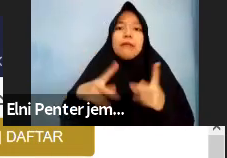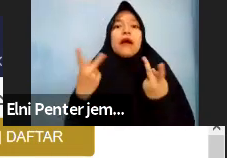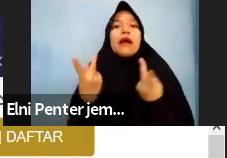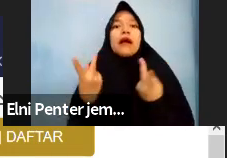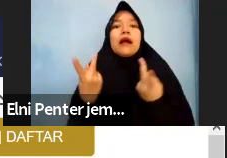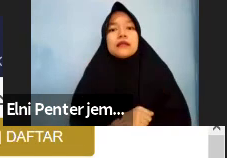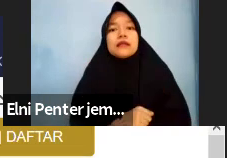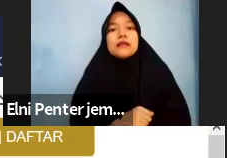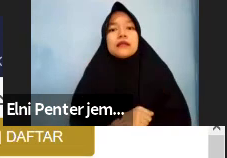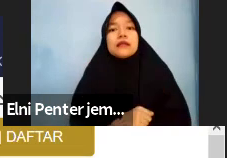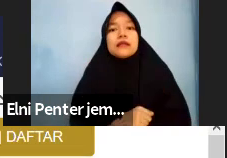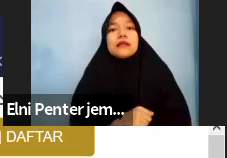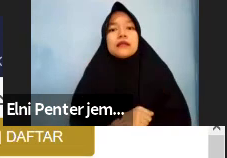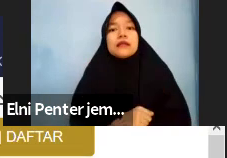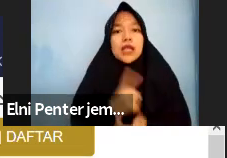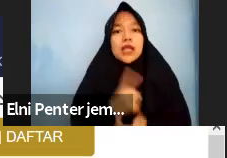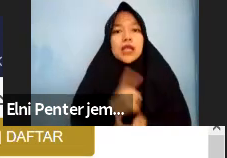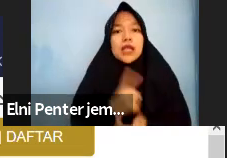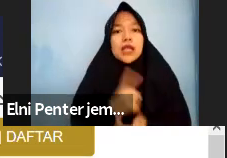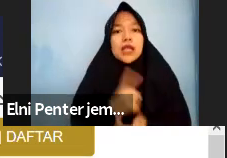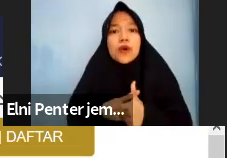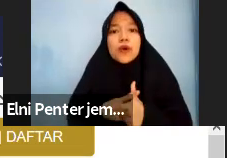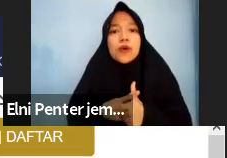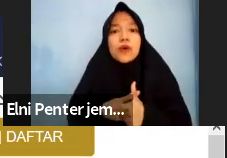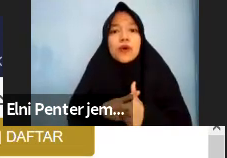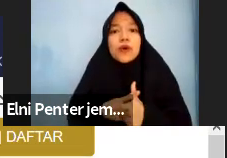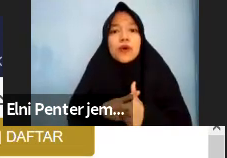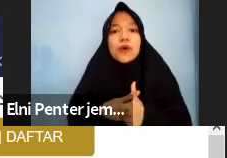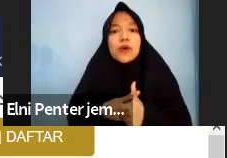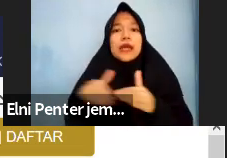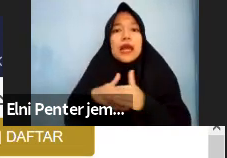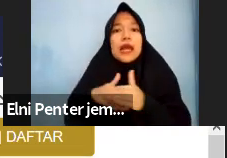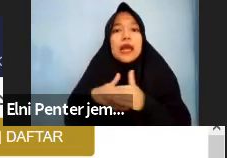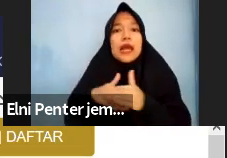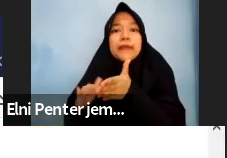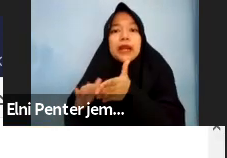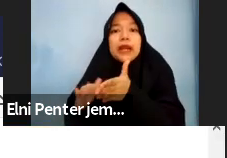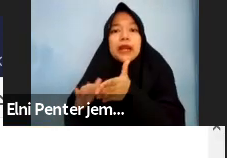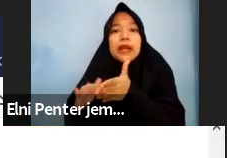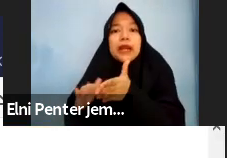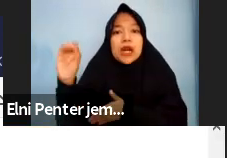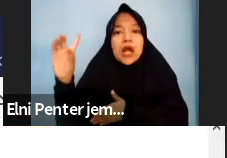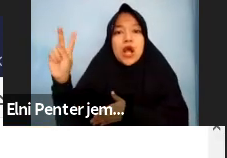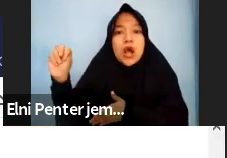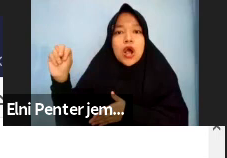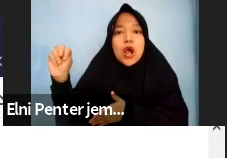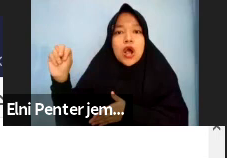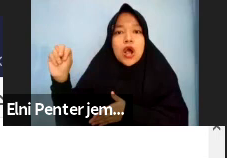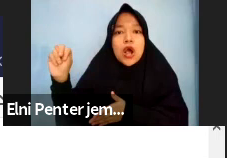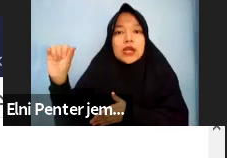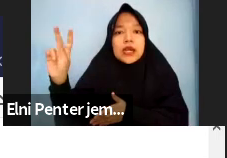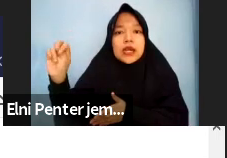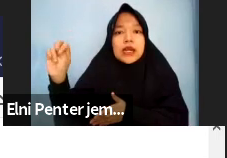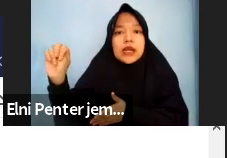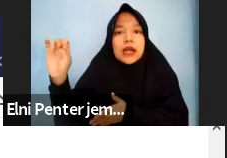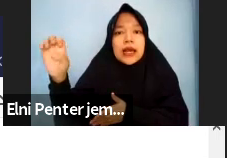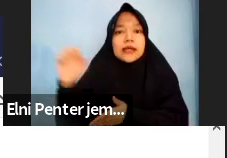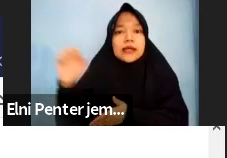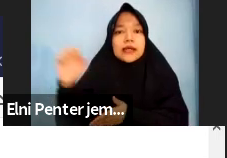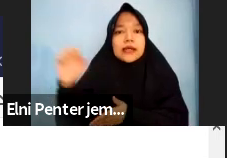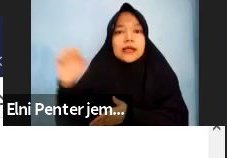di handphone sebentar saya tuntaskan dulu yang ada di sini ya Nah ini Ini